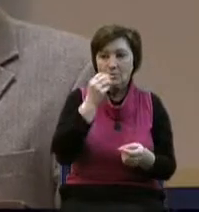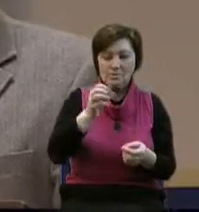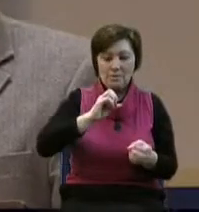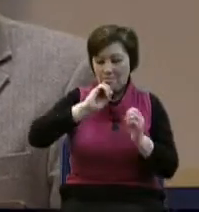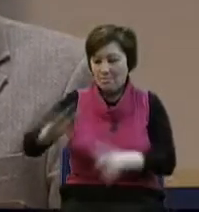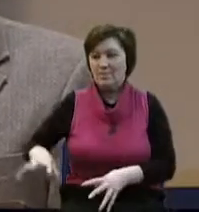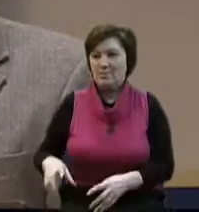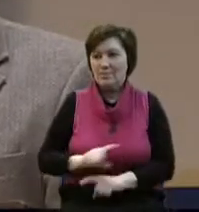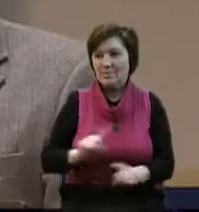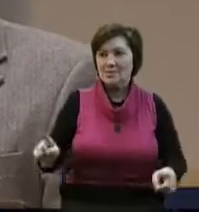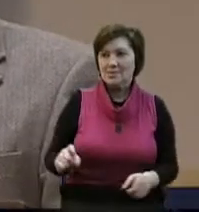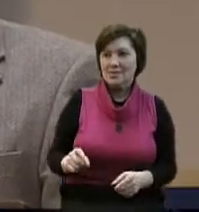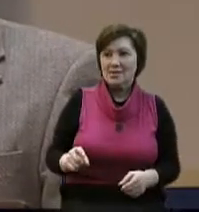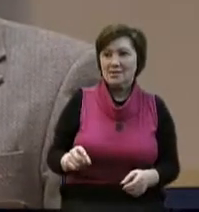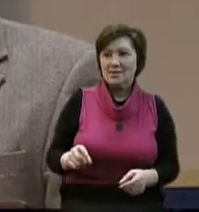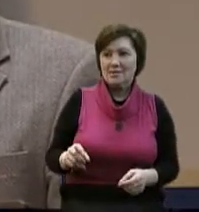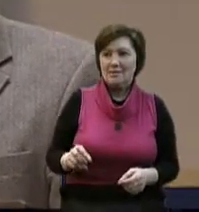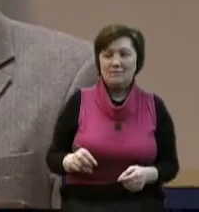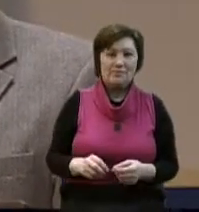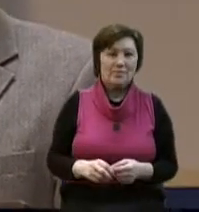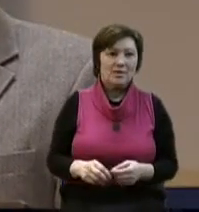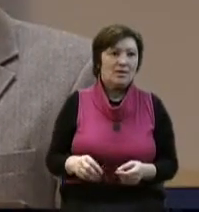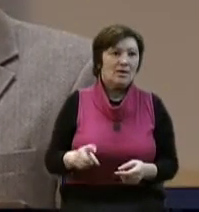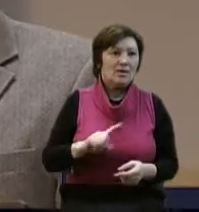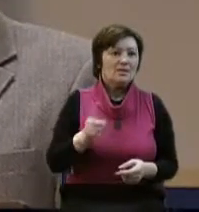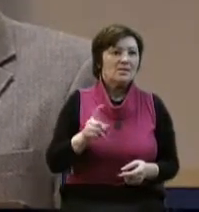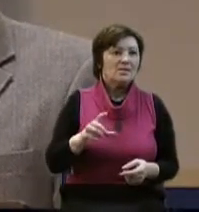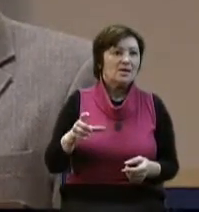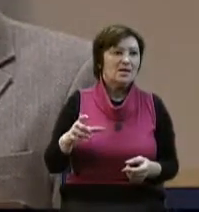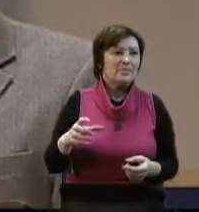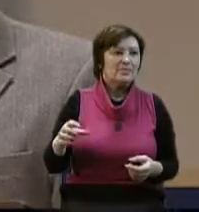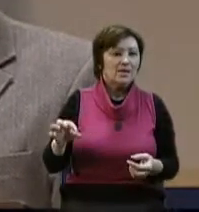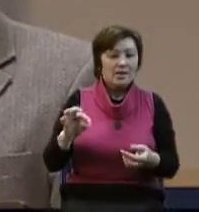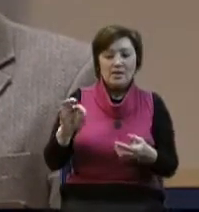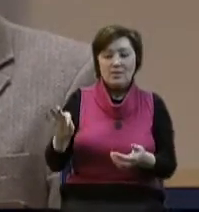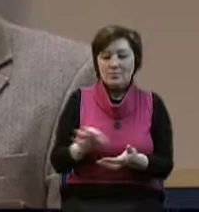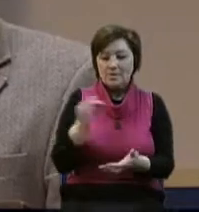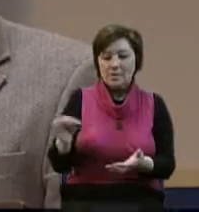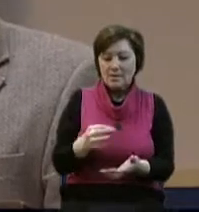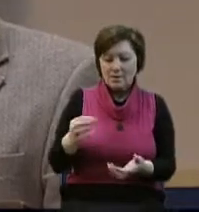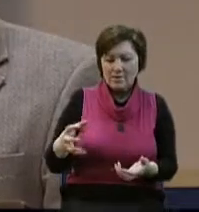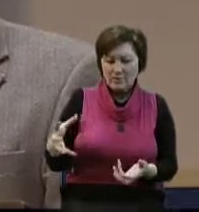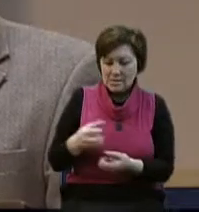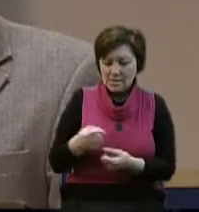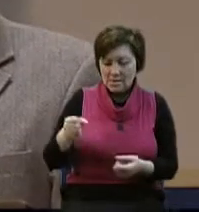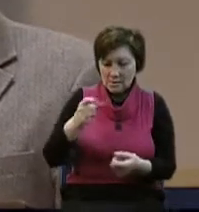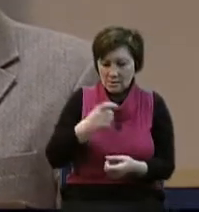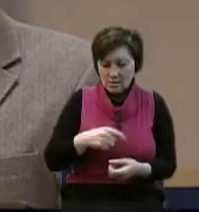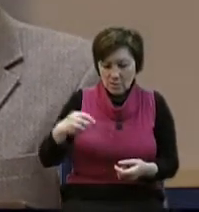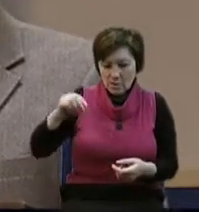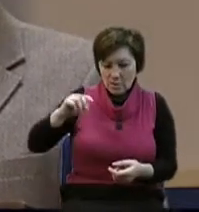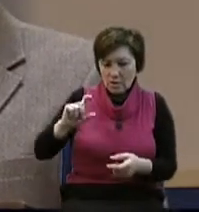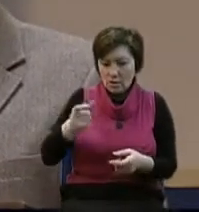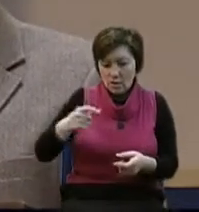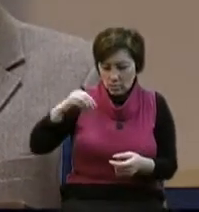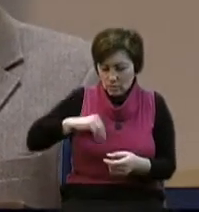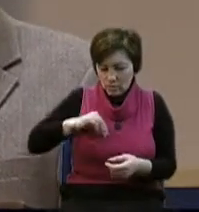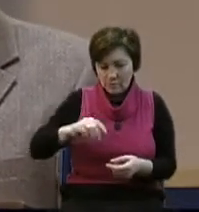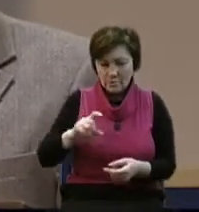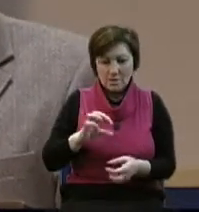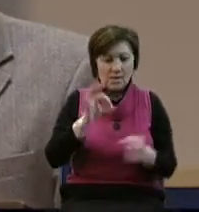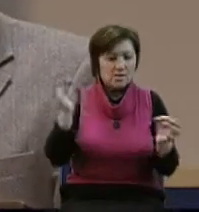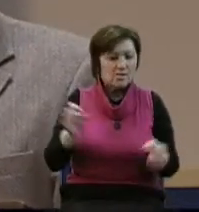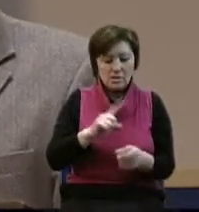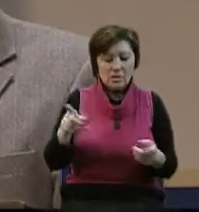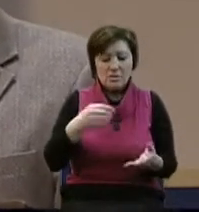собой иголку, потому что боялись впасть в искушение починить одежду и таким образом выполнить работу. Нельзя было ничего покупать или